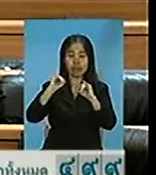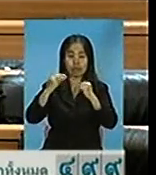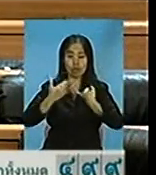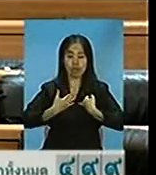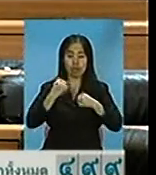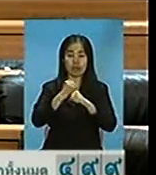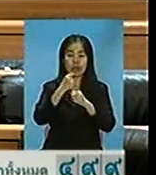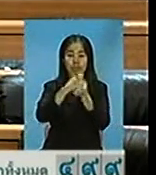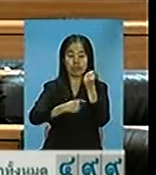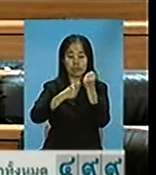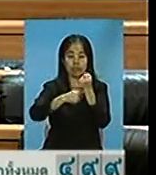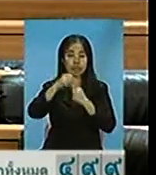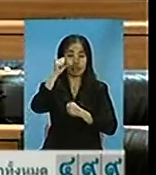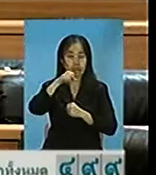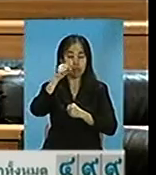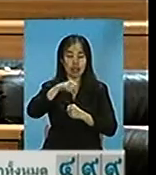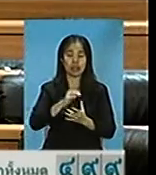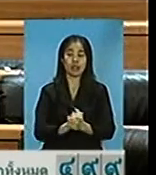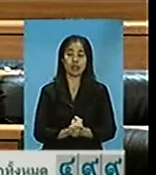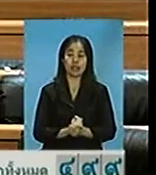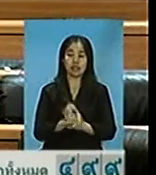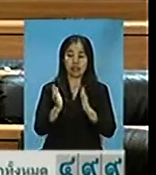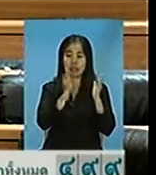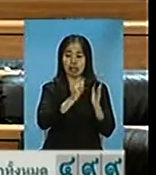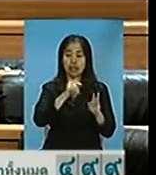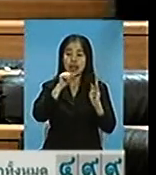ครับพอไปถึงมาตรา10เนี่ย